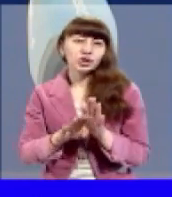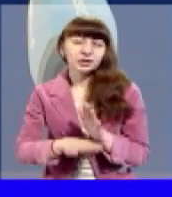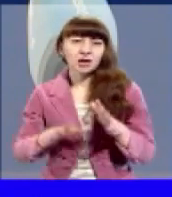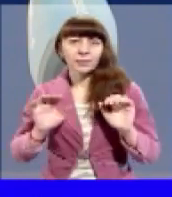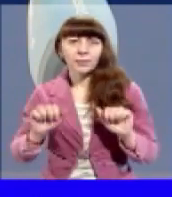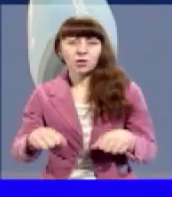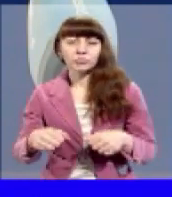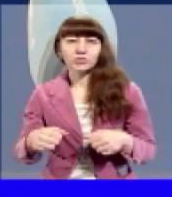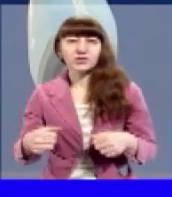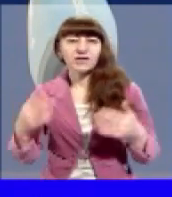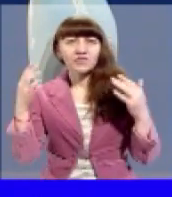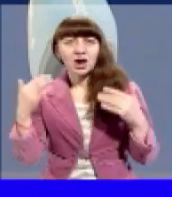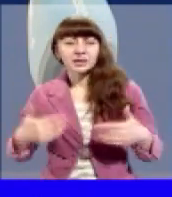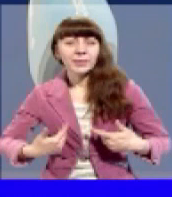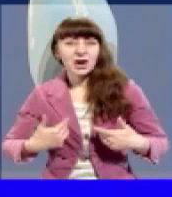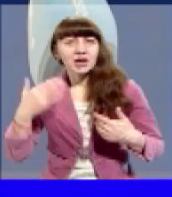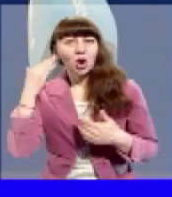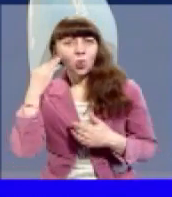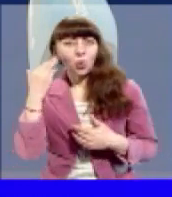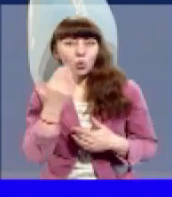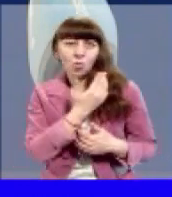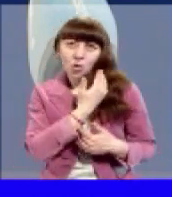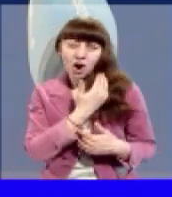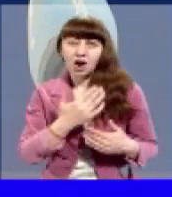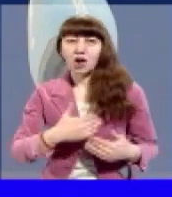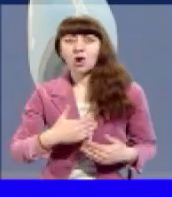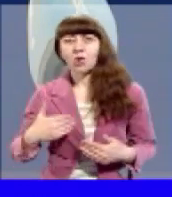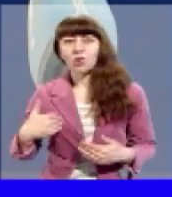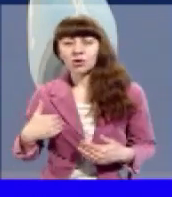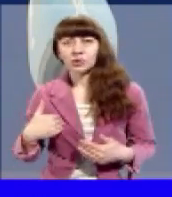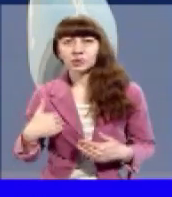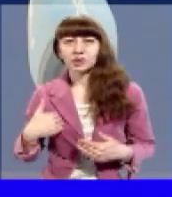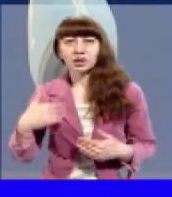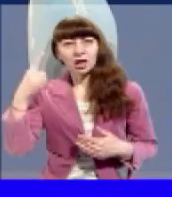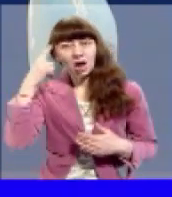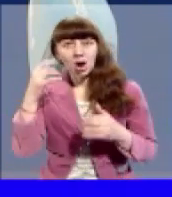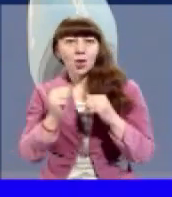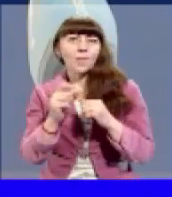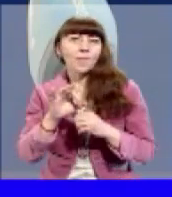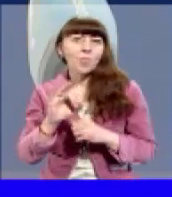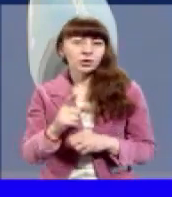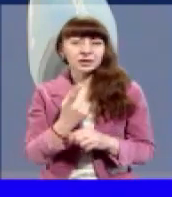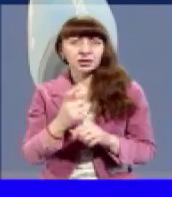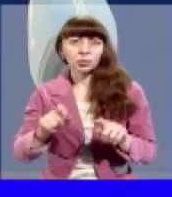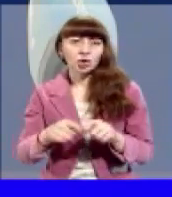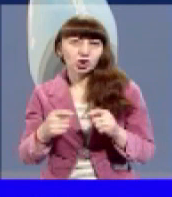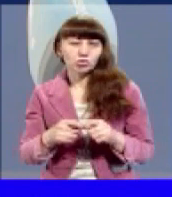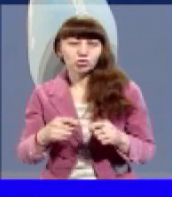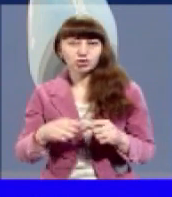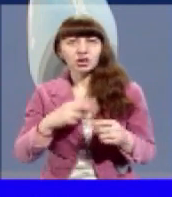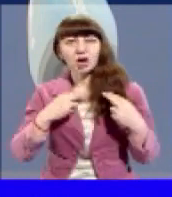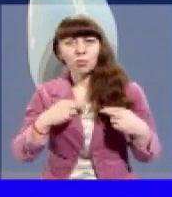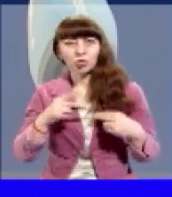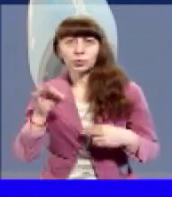ұстамалар, көздің қабығының зақымдануы және соқырлық, есту қабілетінің жоғалуы және тағы басқа аурудың өлімге әкелуі де ғажап